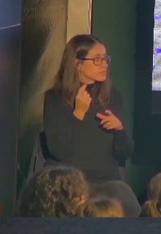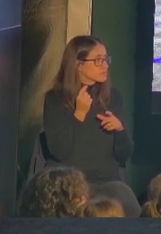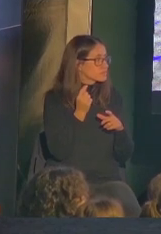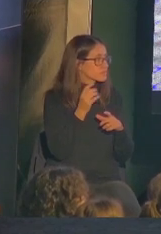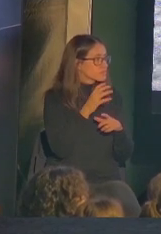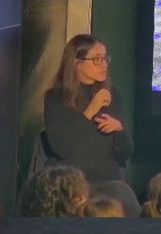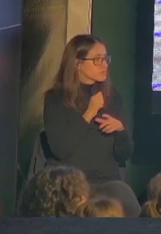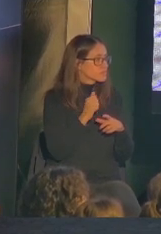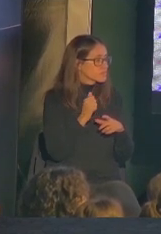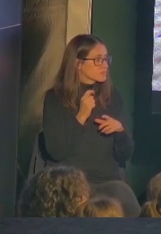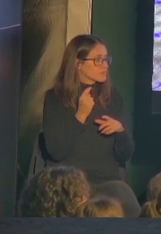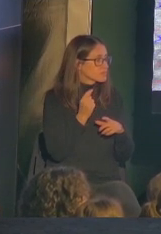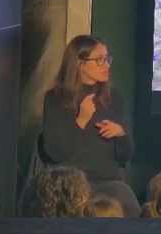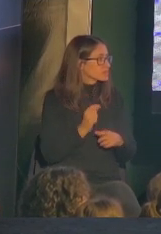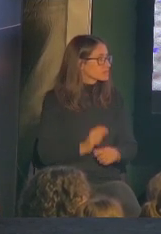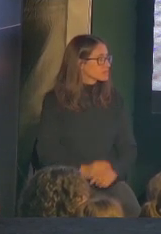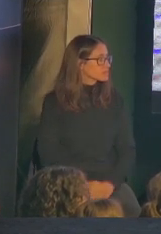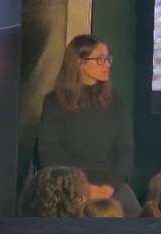darrere, hi ha alguna cosa que el tenen aquí.